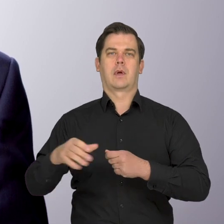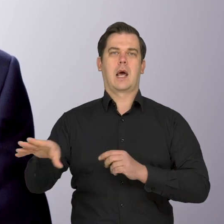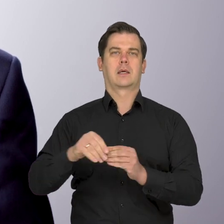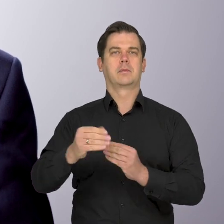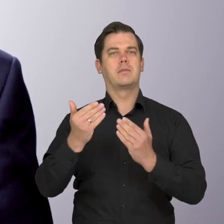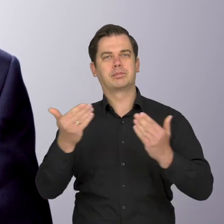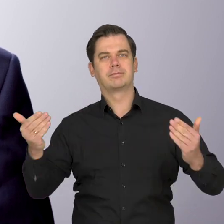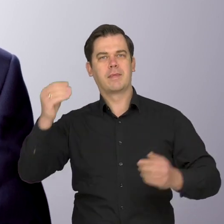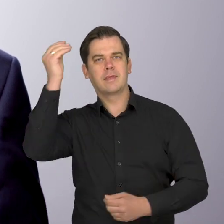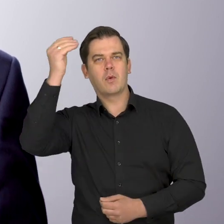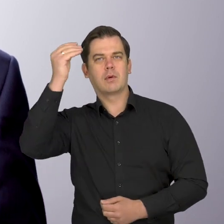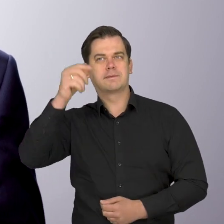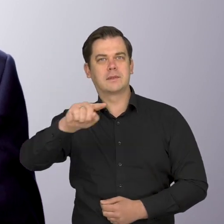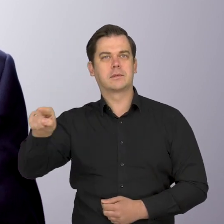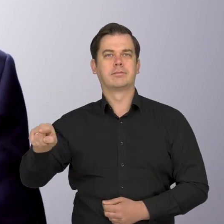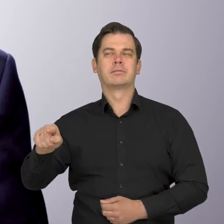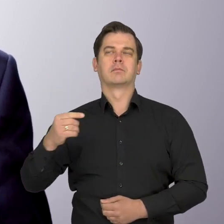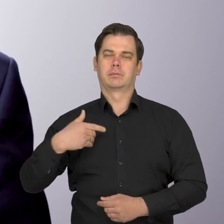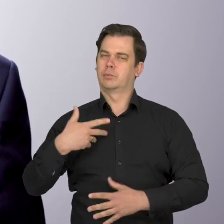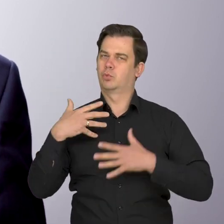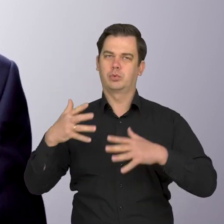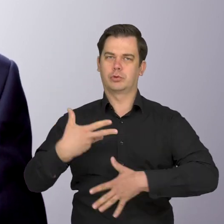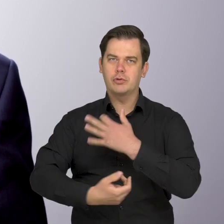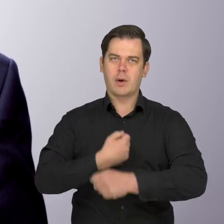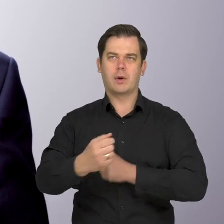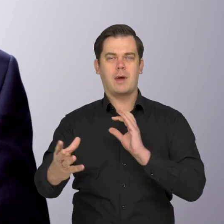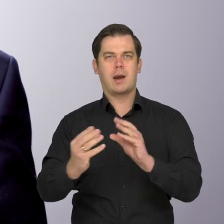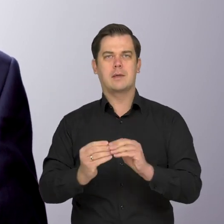środowiskiem naukowym podjęło szereg koniecznych działań.